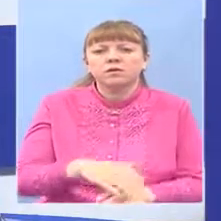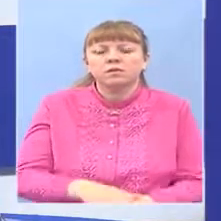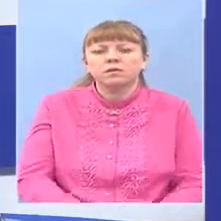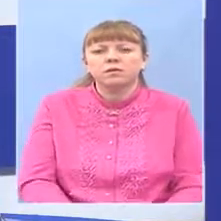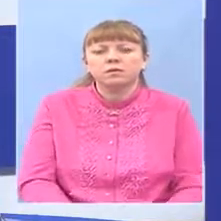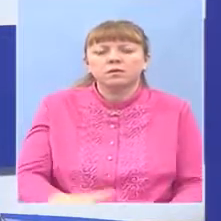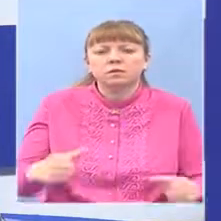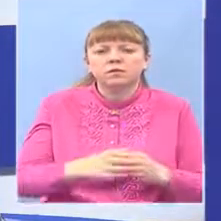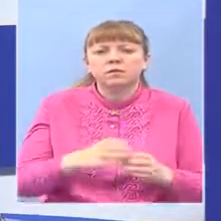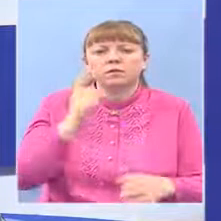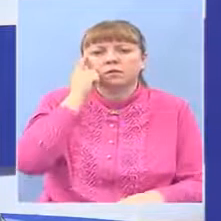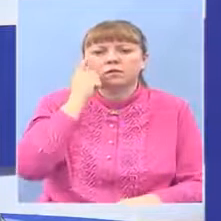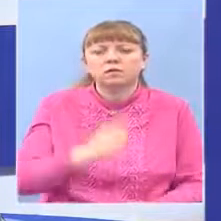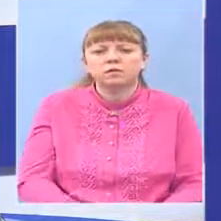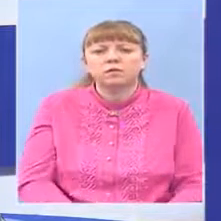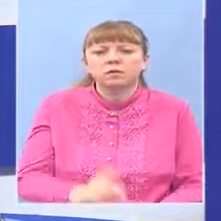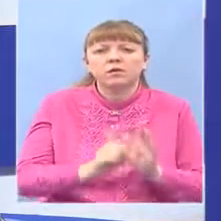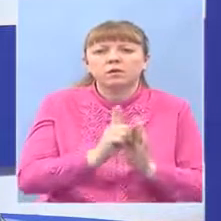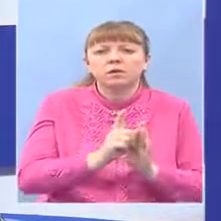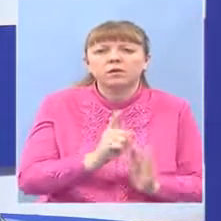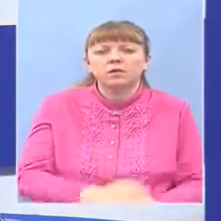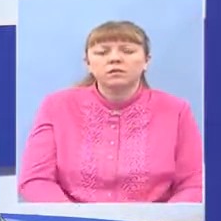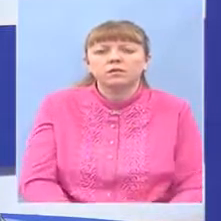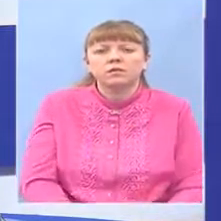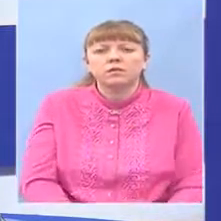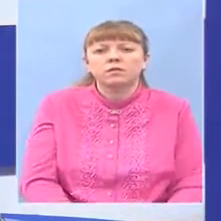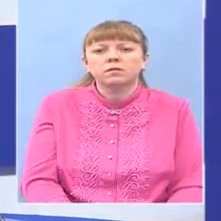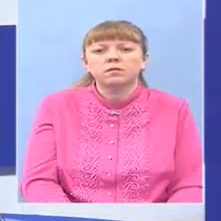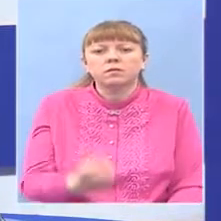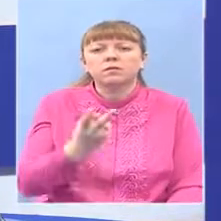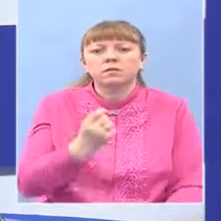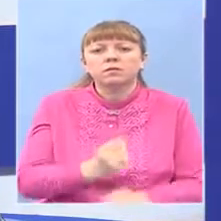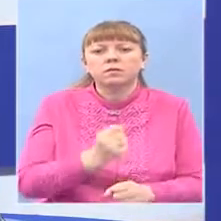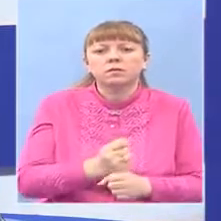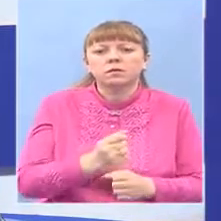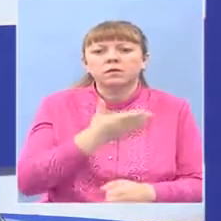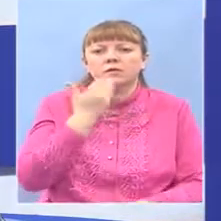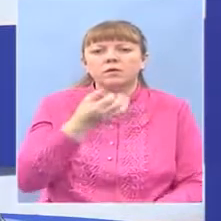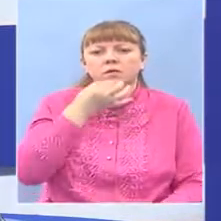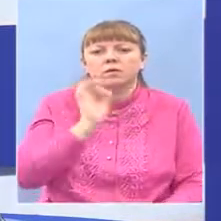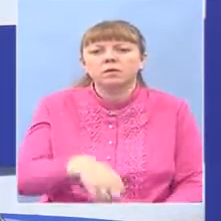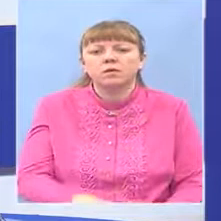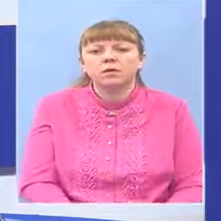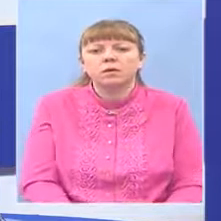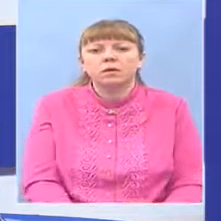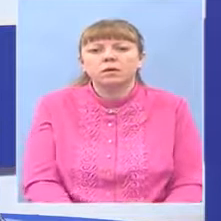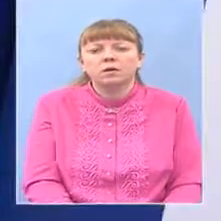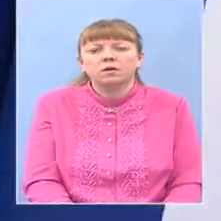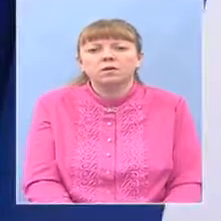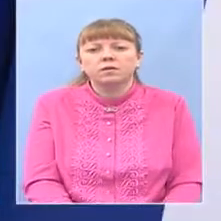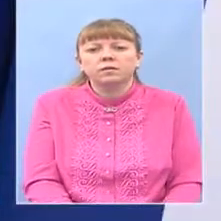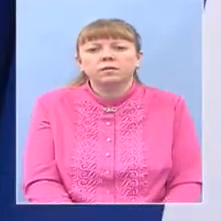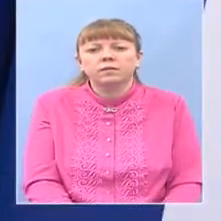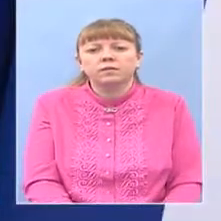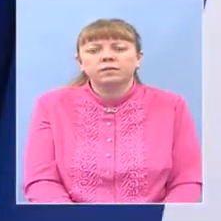Люди, допустим, объединенные идеи, но они только свой путь начали. Вот в этом случае что делать, если нет опыта? Вы знаете,